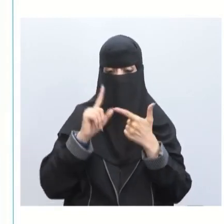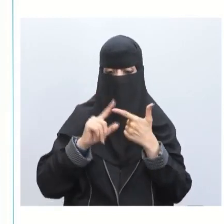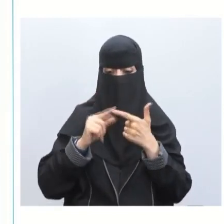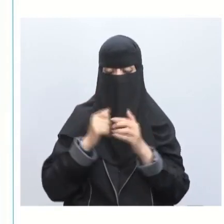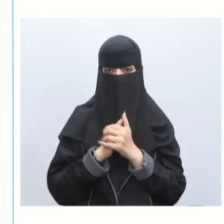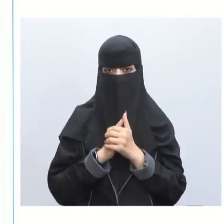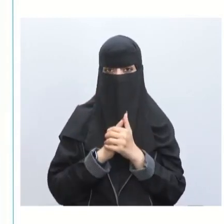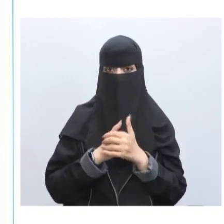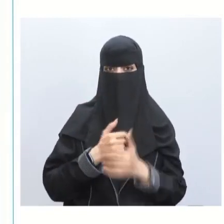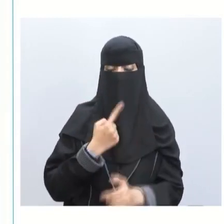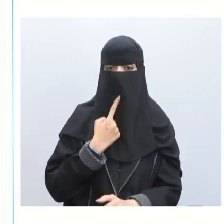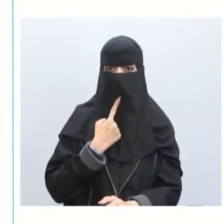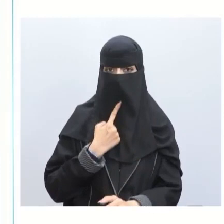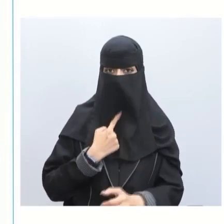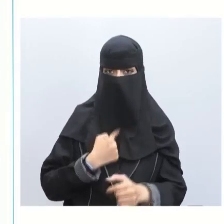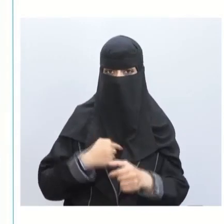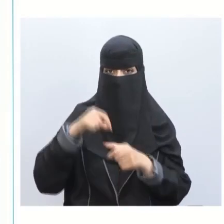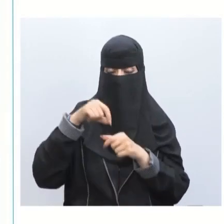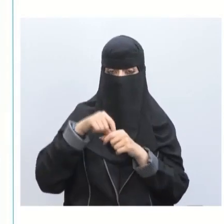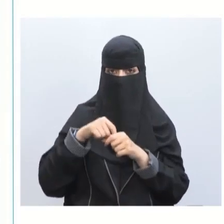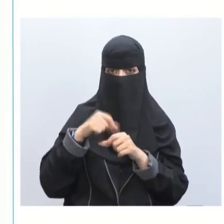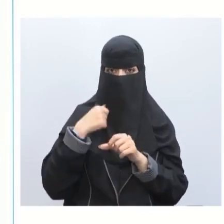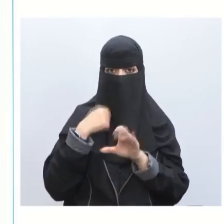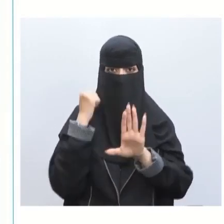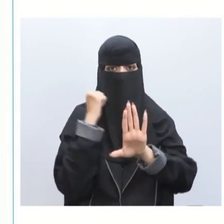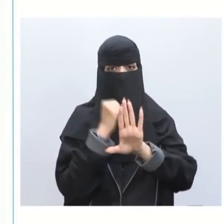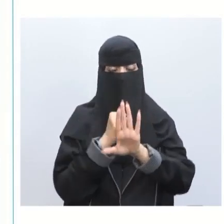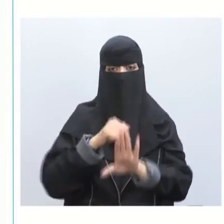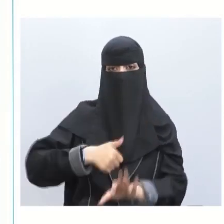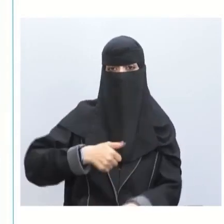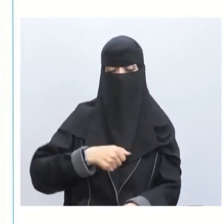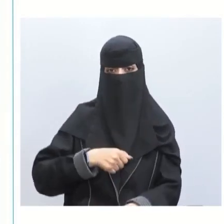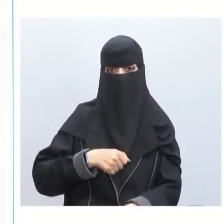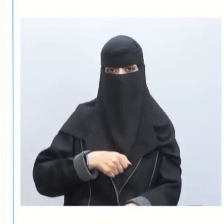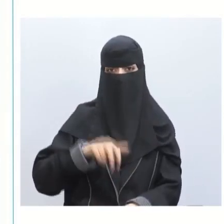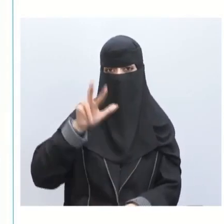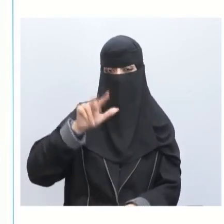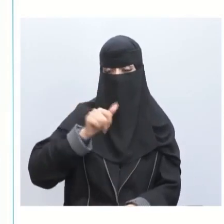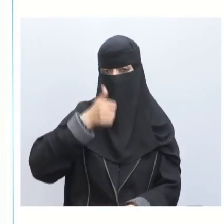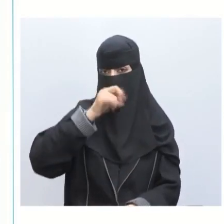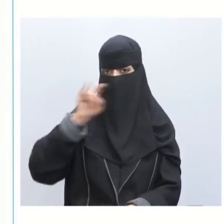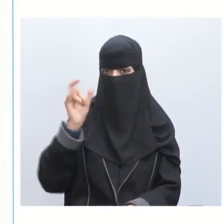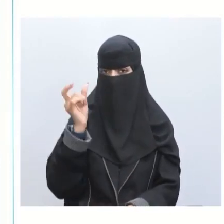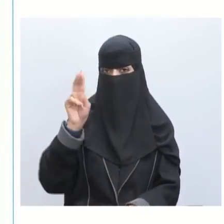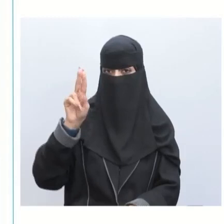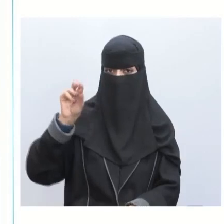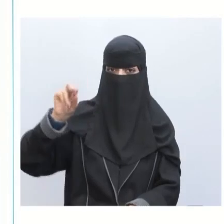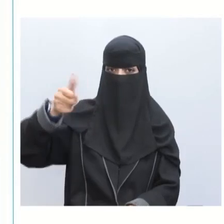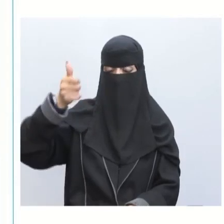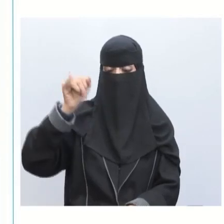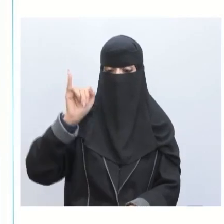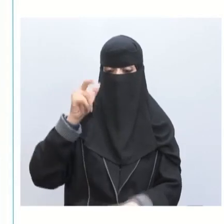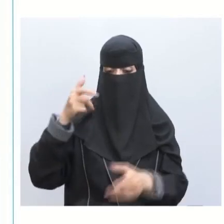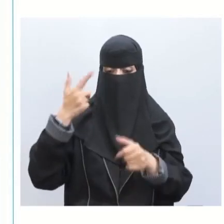الثاني الرغبه في الانتقام الرغبه في الانتقام هذه